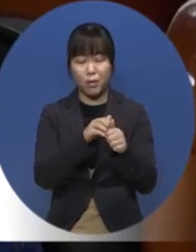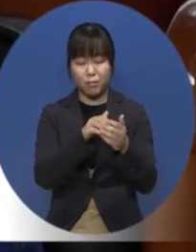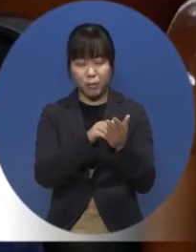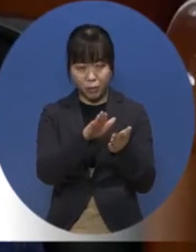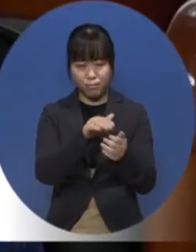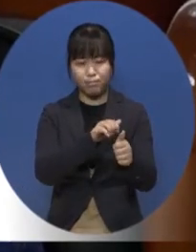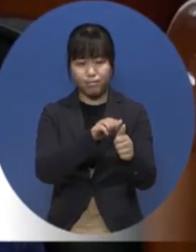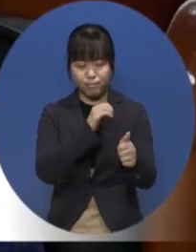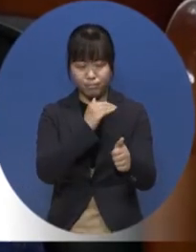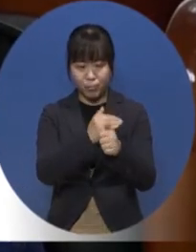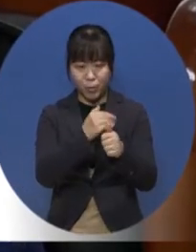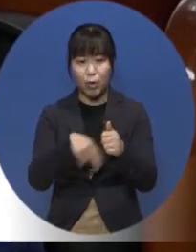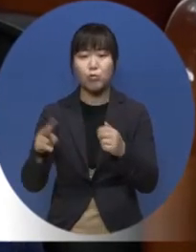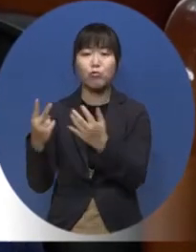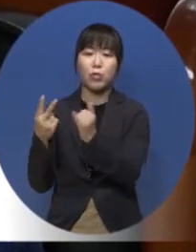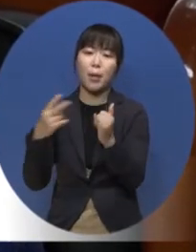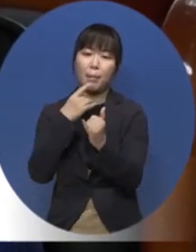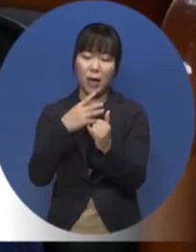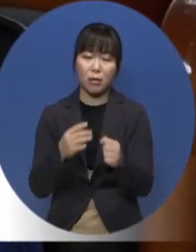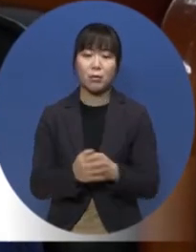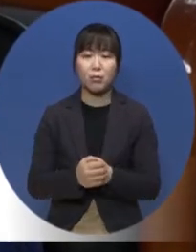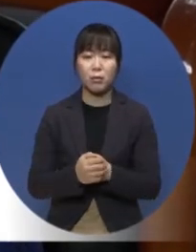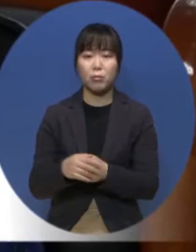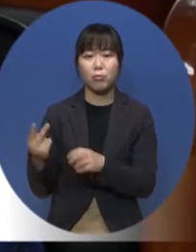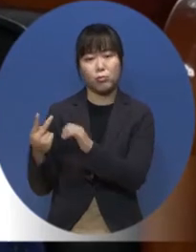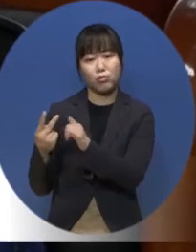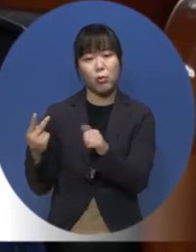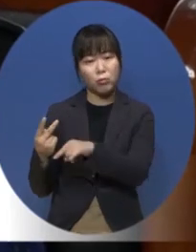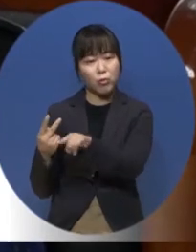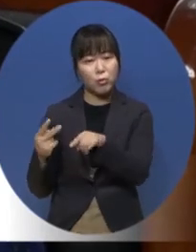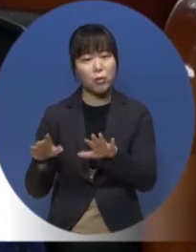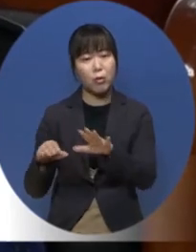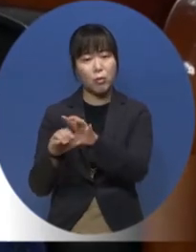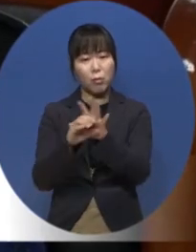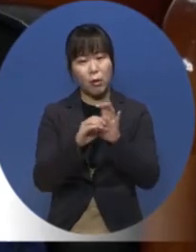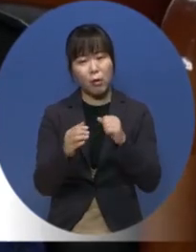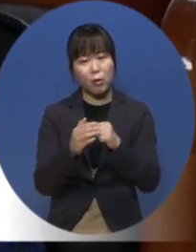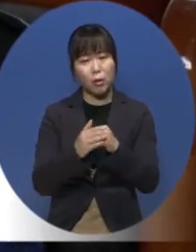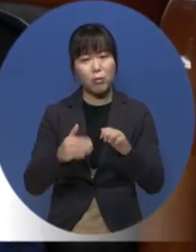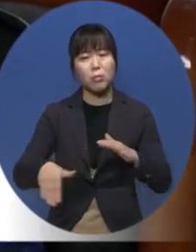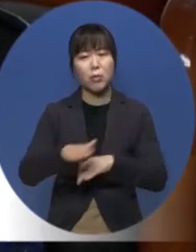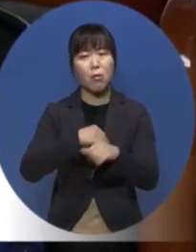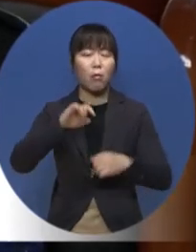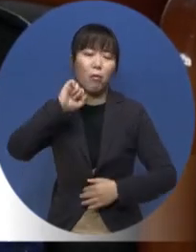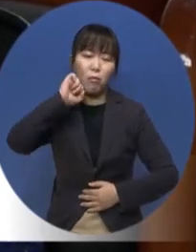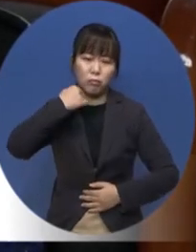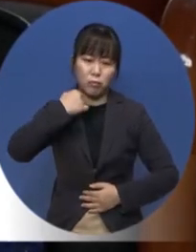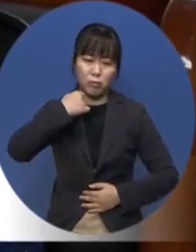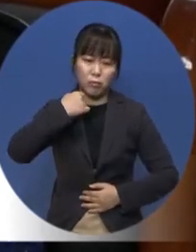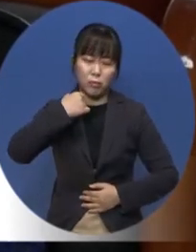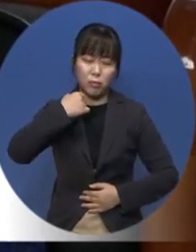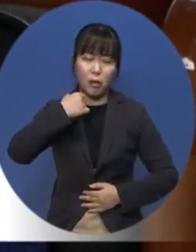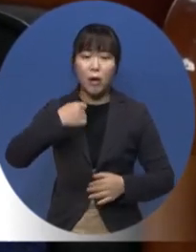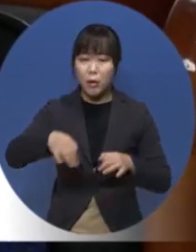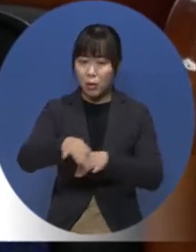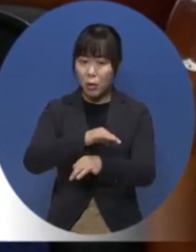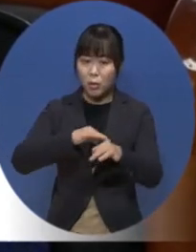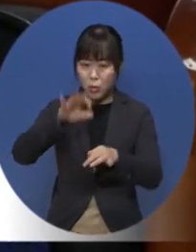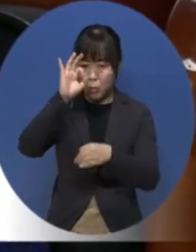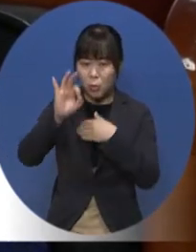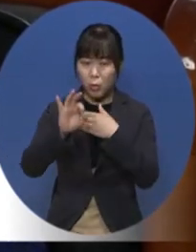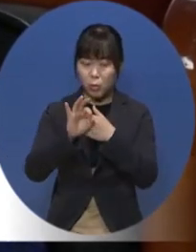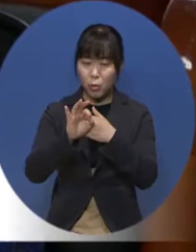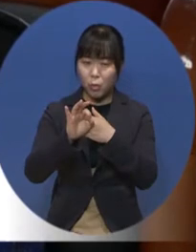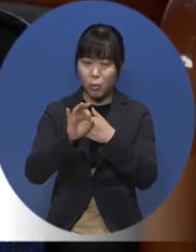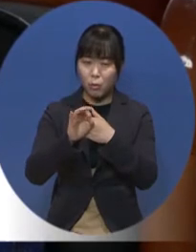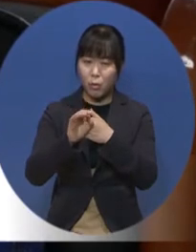지금 두 명 관 된 것입니까 4 2명 마저도 즉 그러라고 해서 넘어 일단 경제적 로마까지 5배